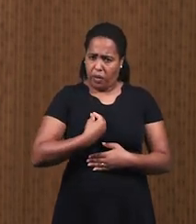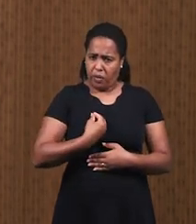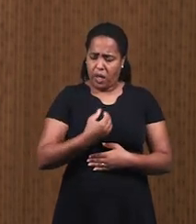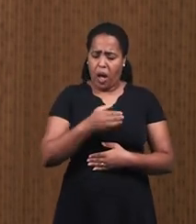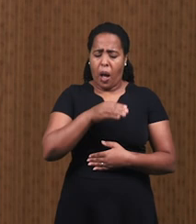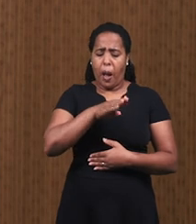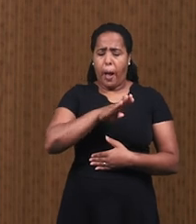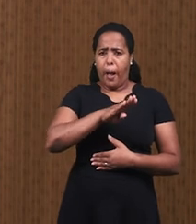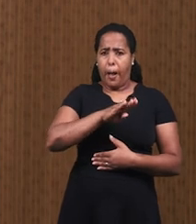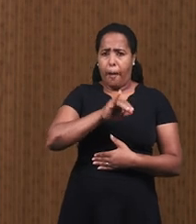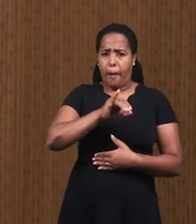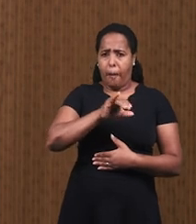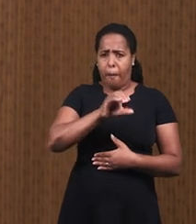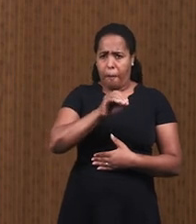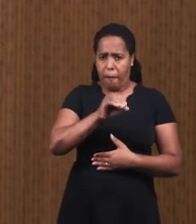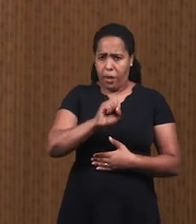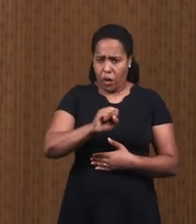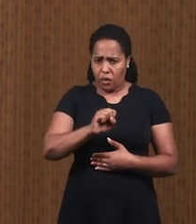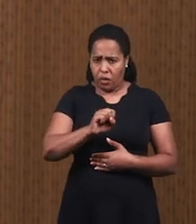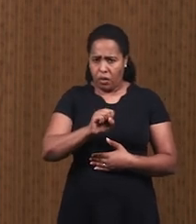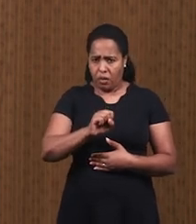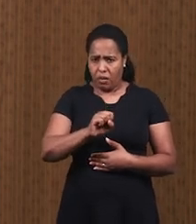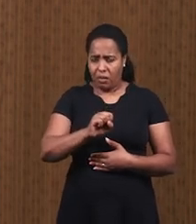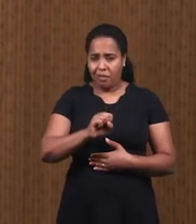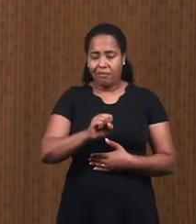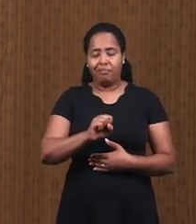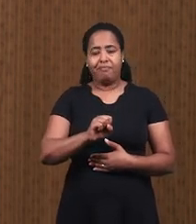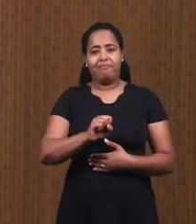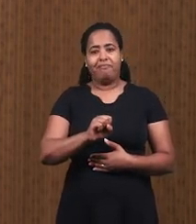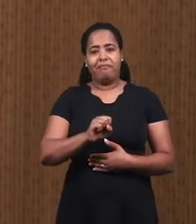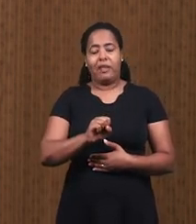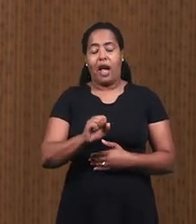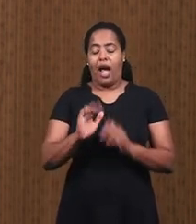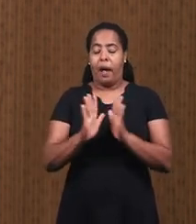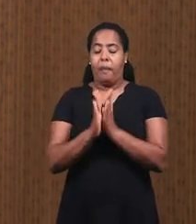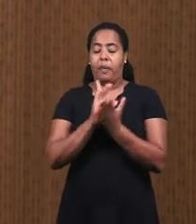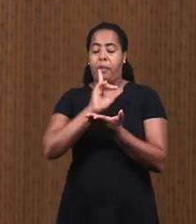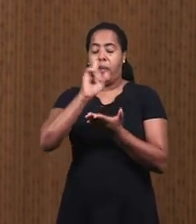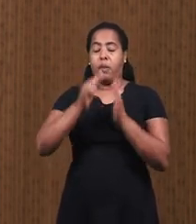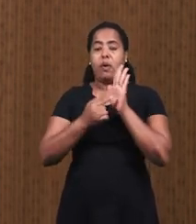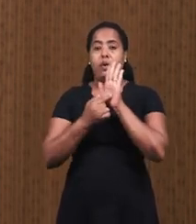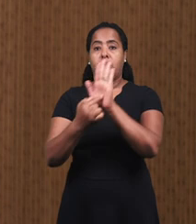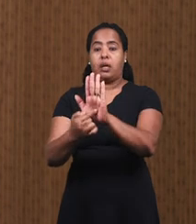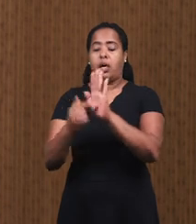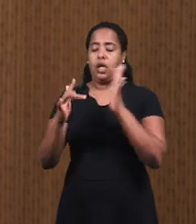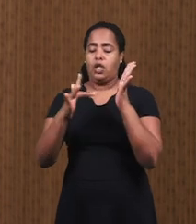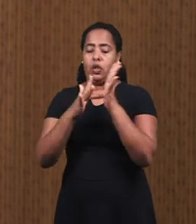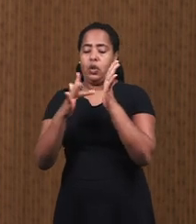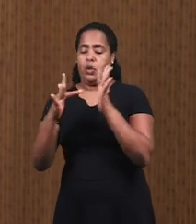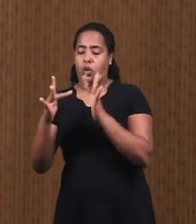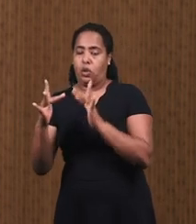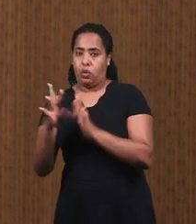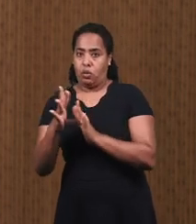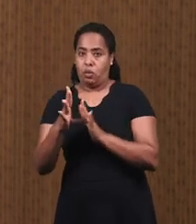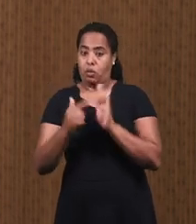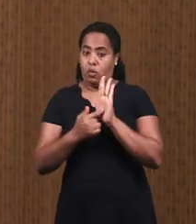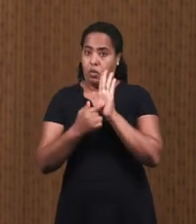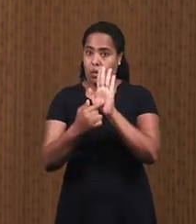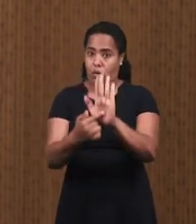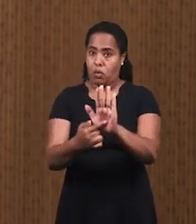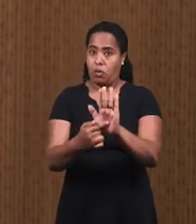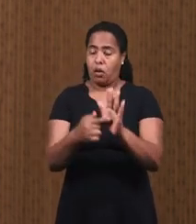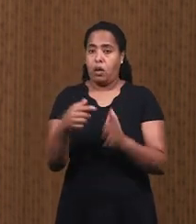qui est appelée de bios dans le grec? Non, la Bible parle et Jésus il dit au